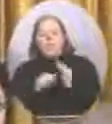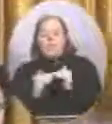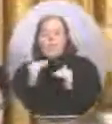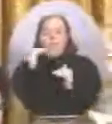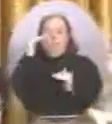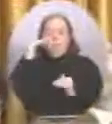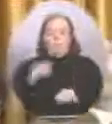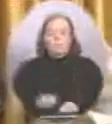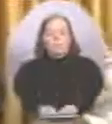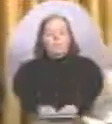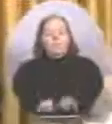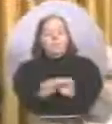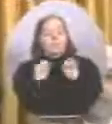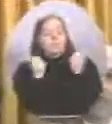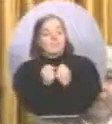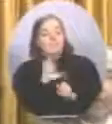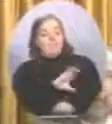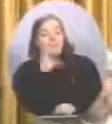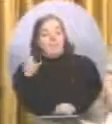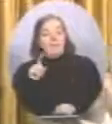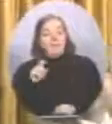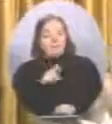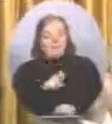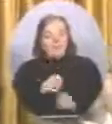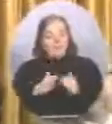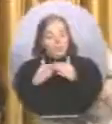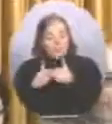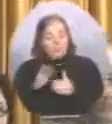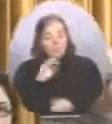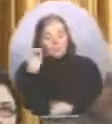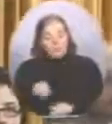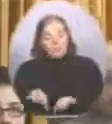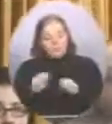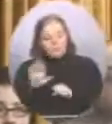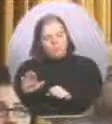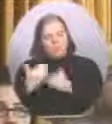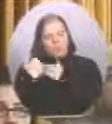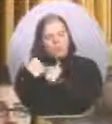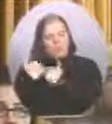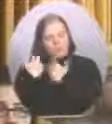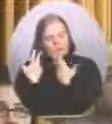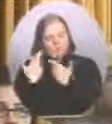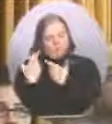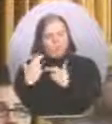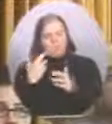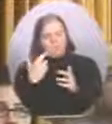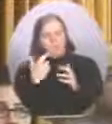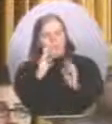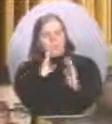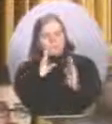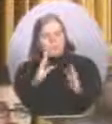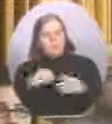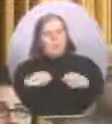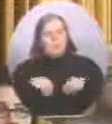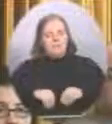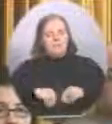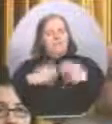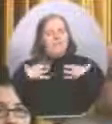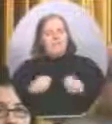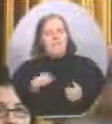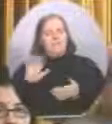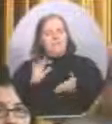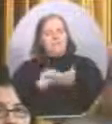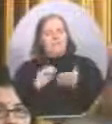Monsieur le Président, la Société canadienne du cancer a demandé à Ottawa de prendre son rôle au sérieux. La ministre de la Santé et son secrétaire